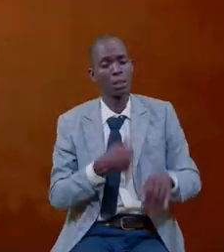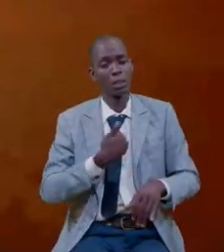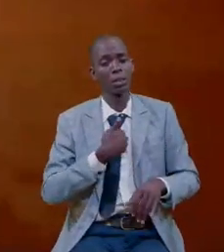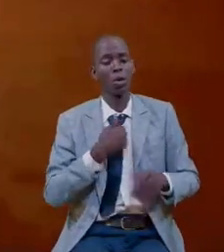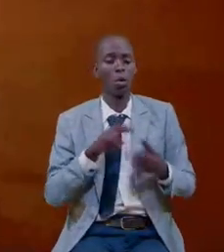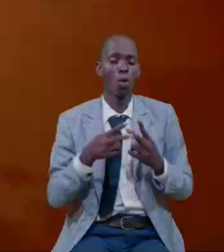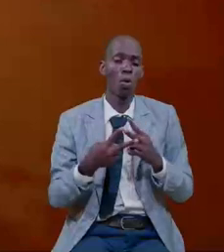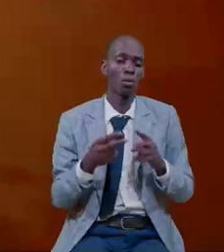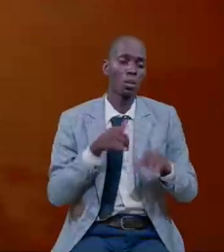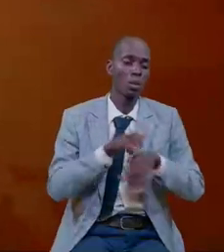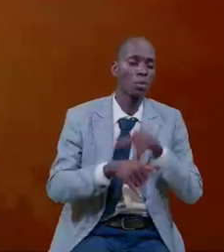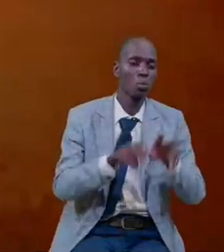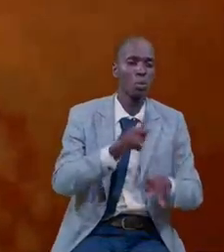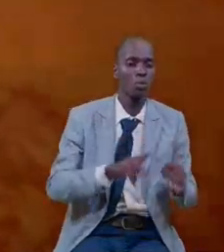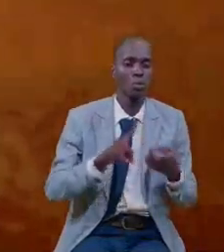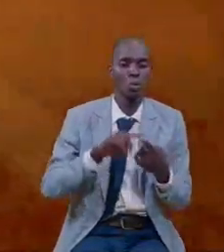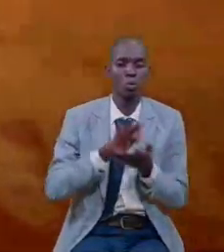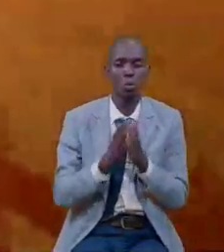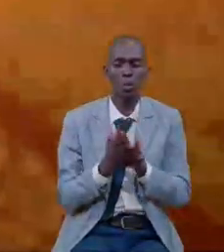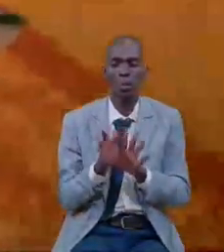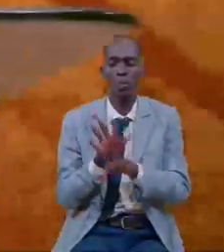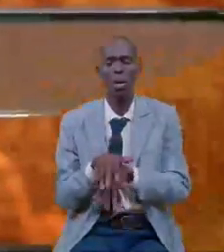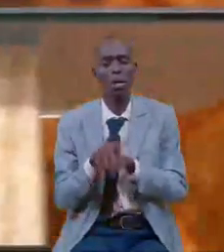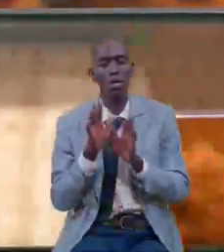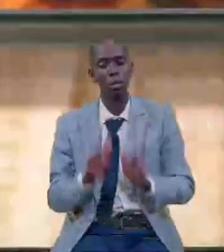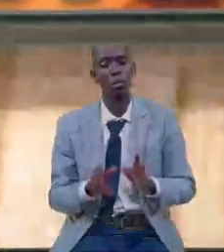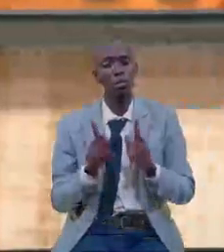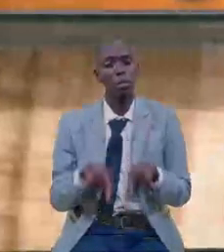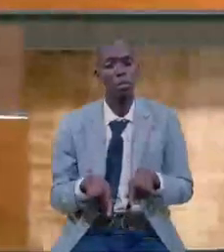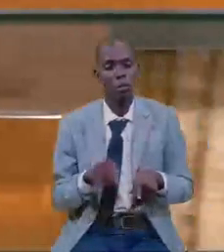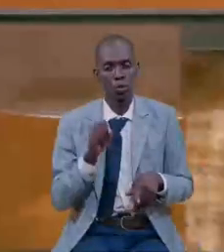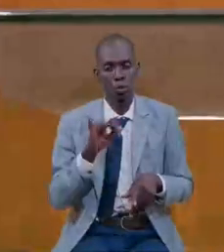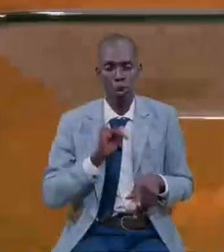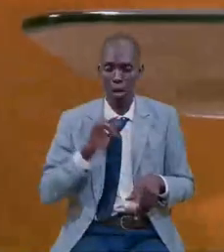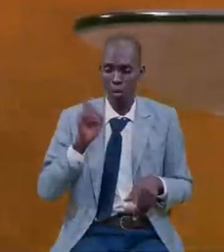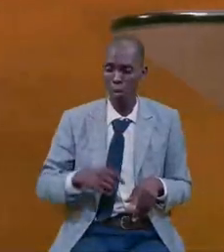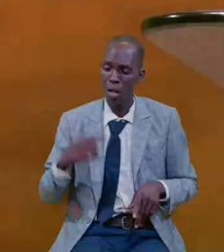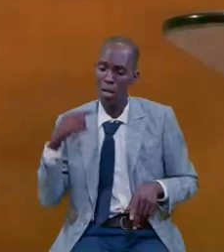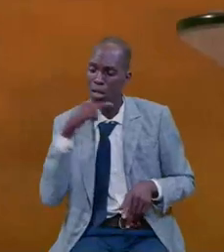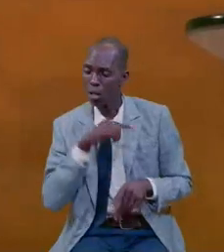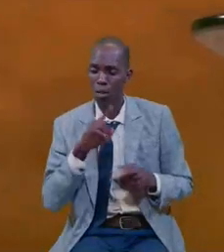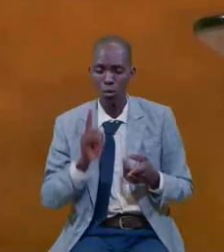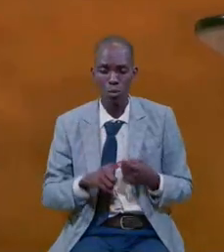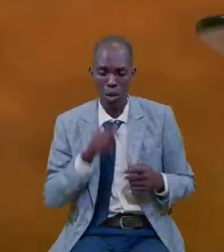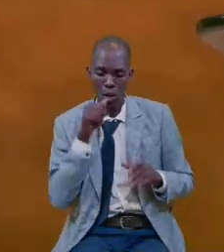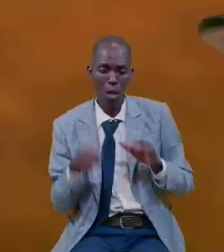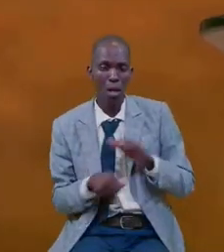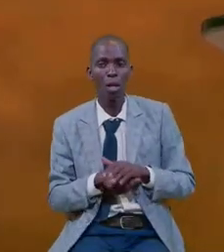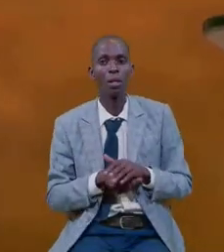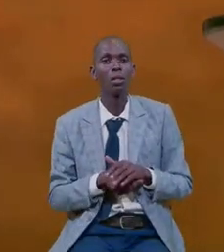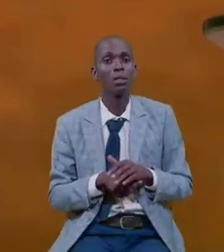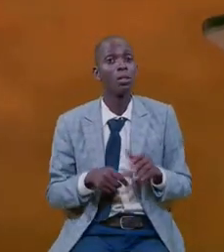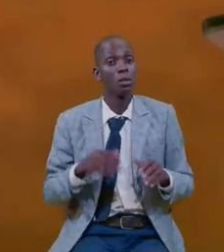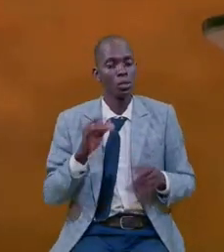hypocrite? Et je dois mentir pour couvrir alors qui suis réellement parce que je